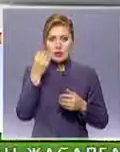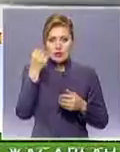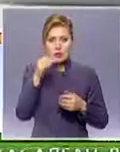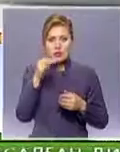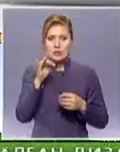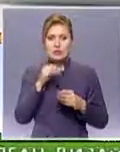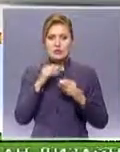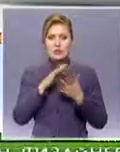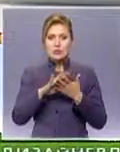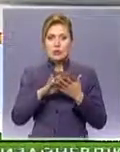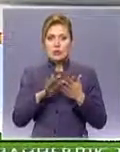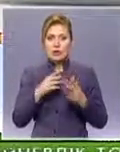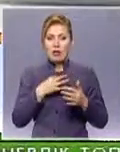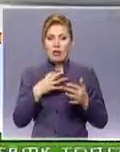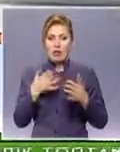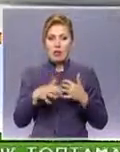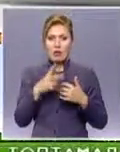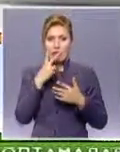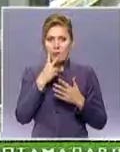тазалығына салғырт қарап жатыр.